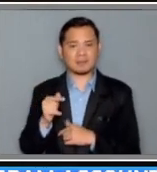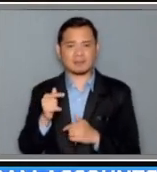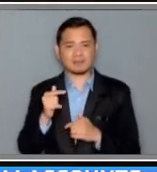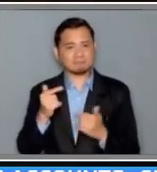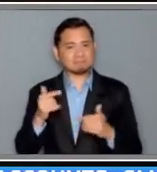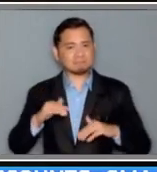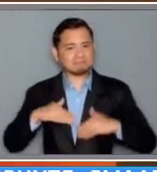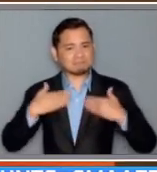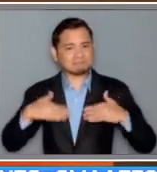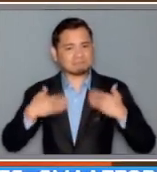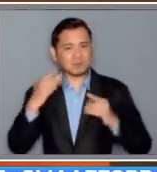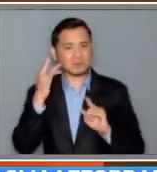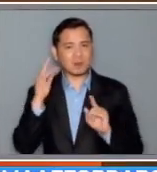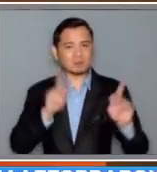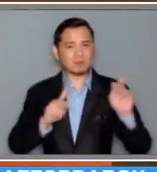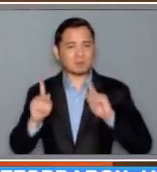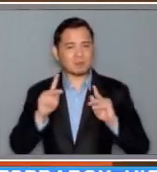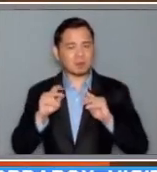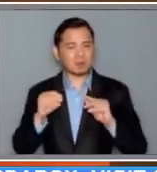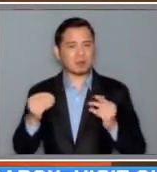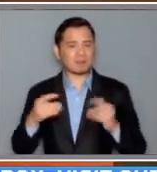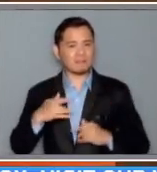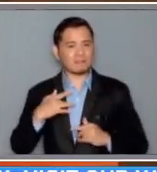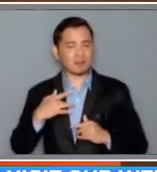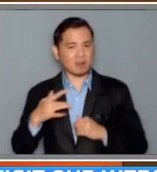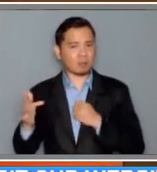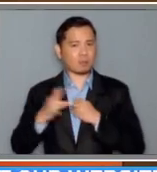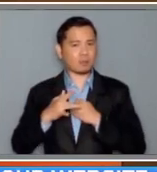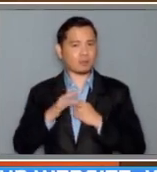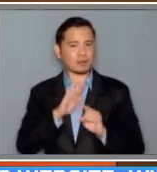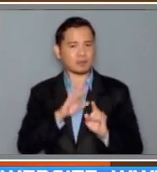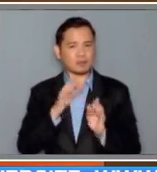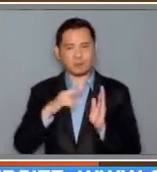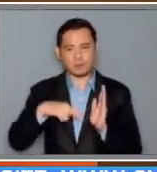kanyang role. I take it as a huge compliment.